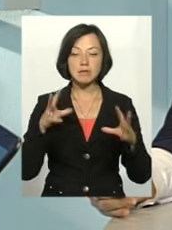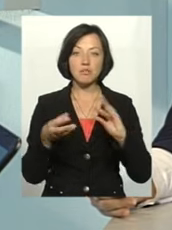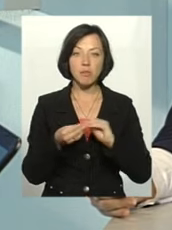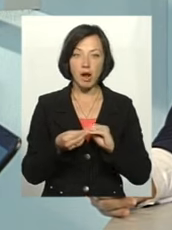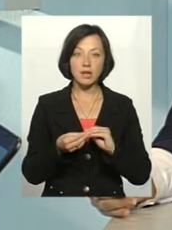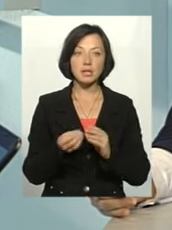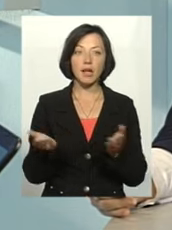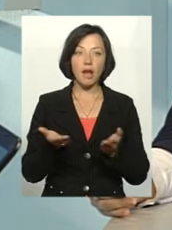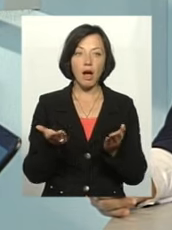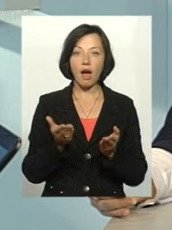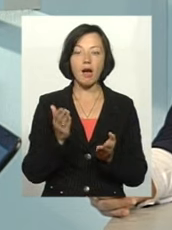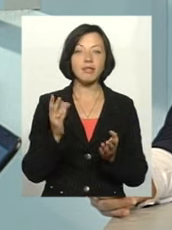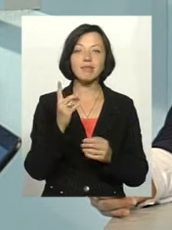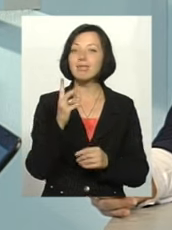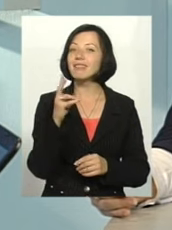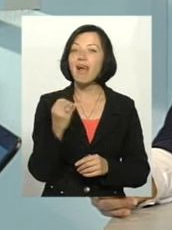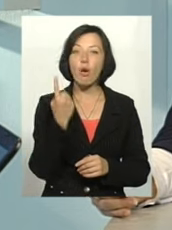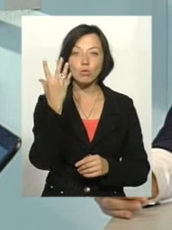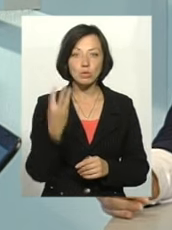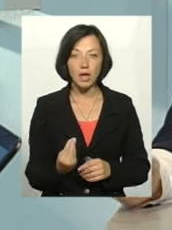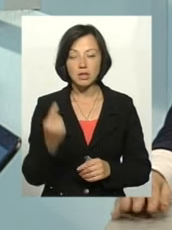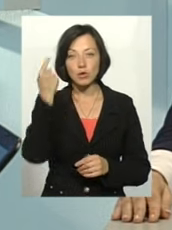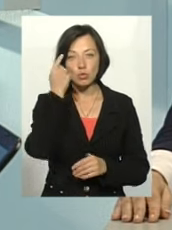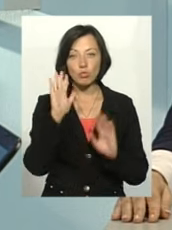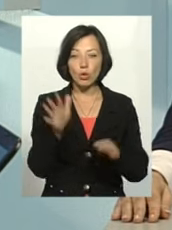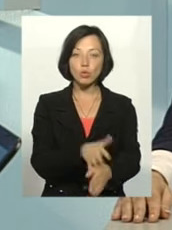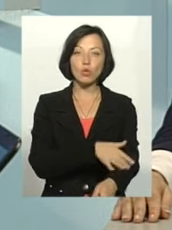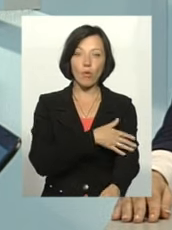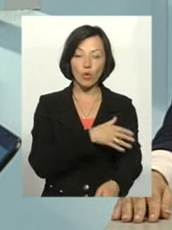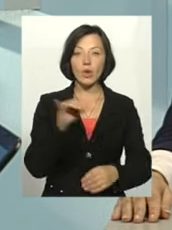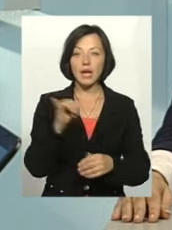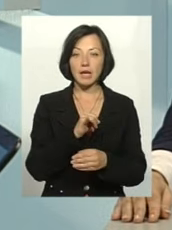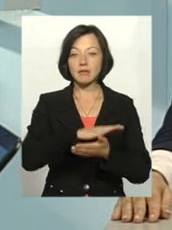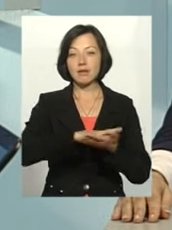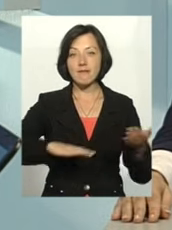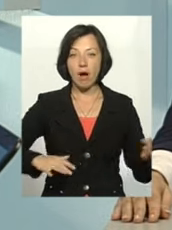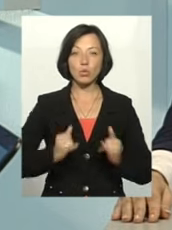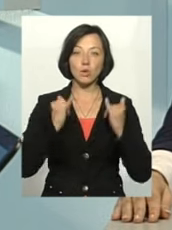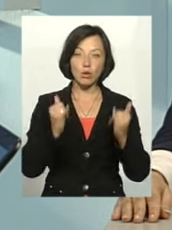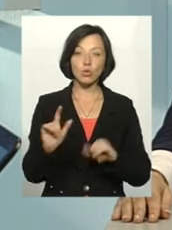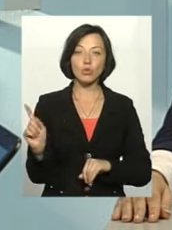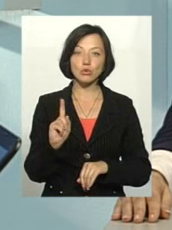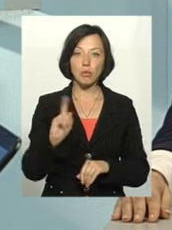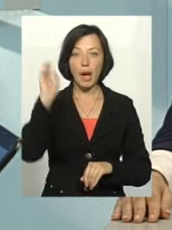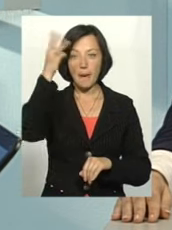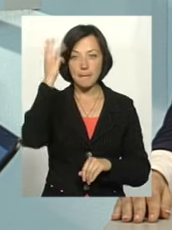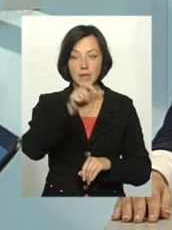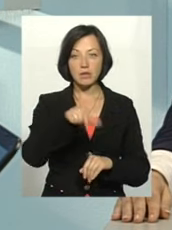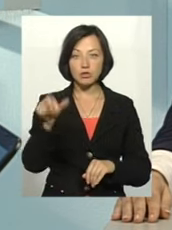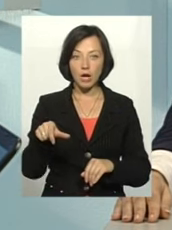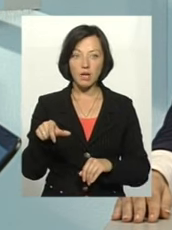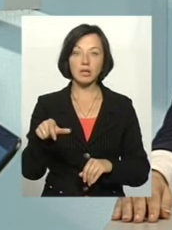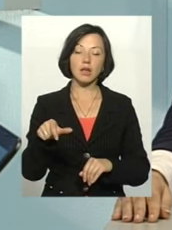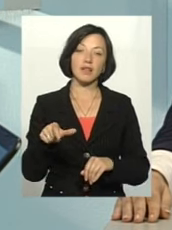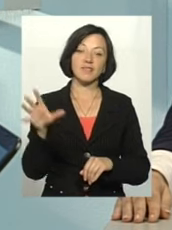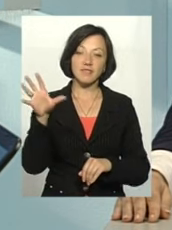співпраця, яка не одноденна, а я думаю, вона буде довгою і тривалою для того, щоб хмельничани, поділяни,